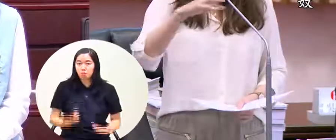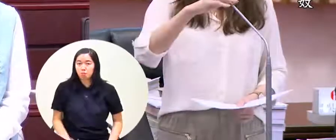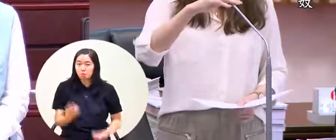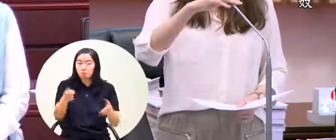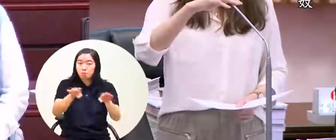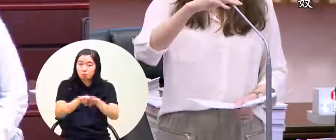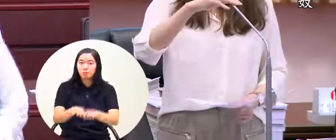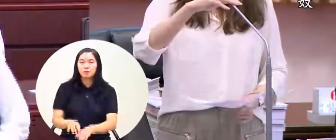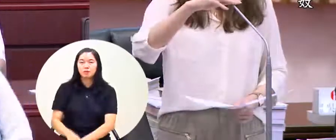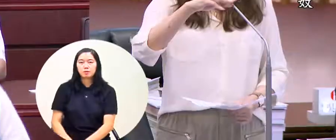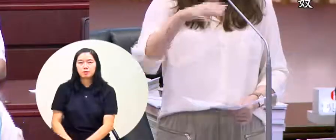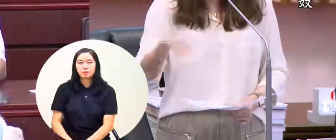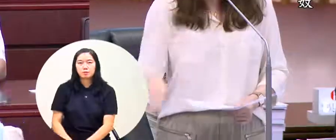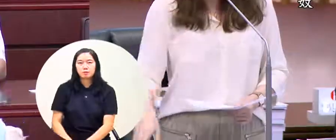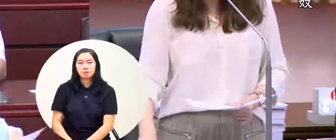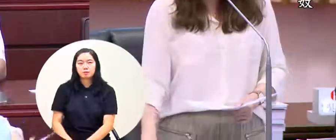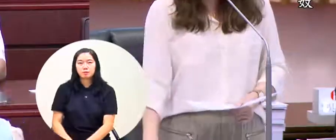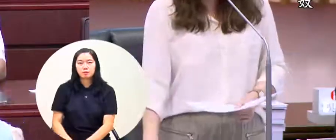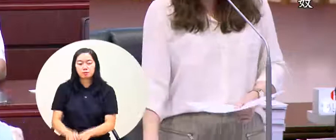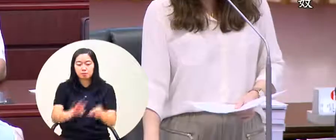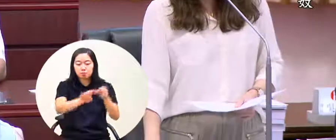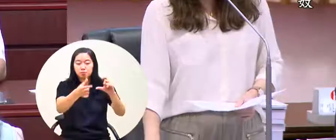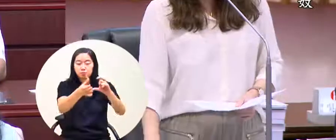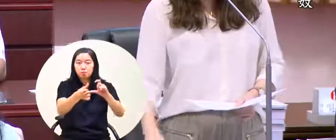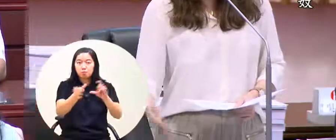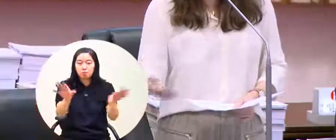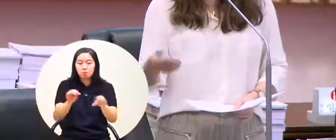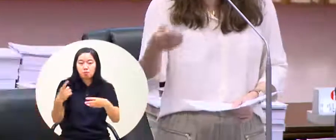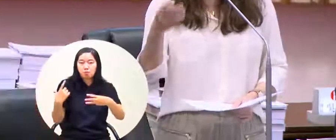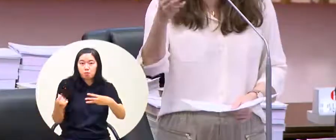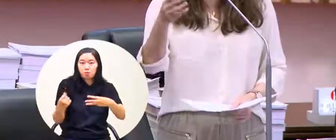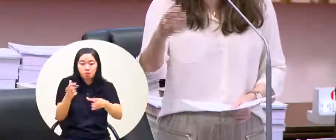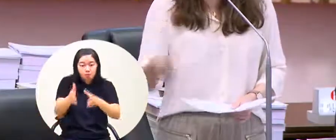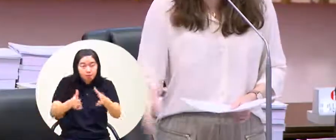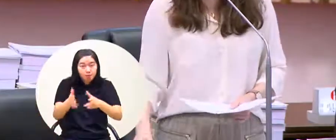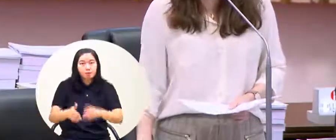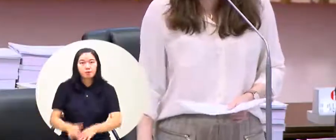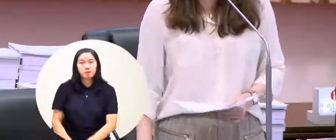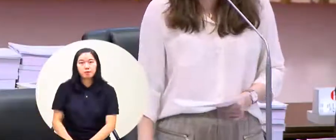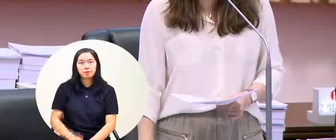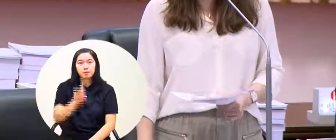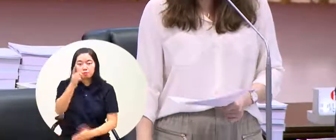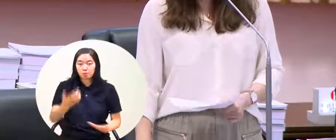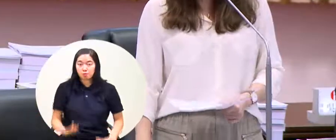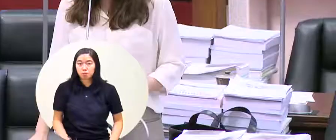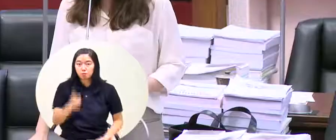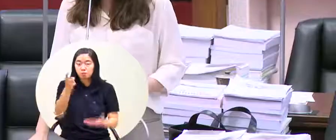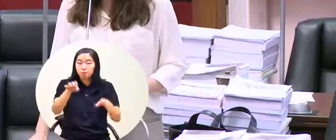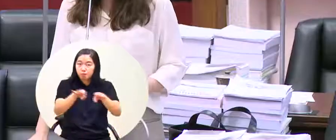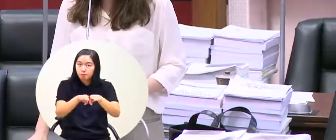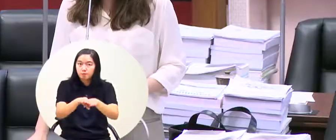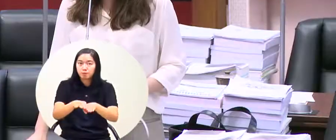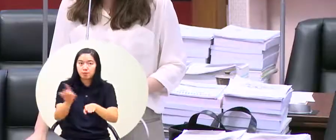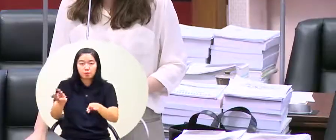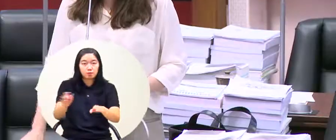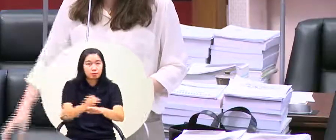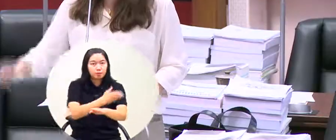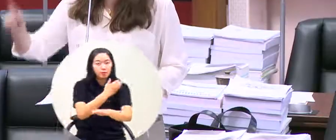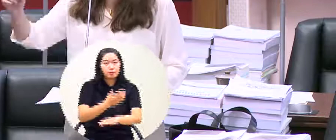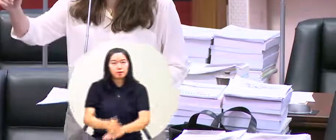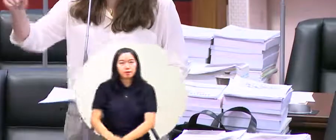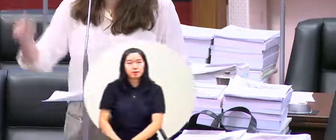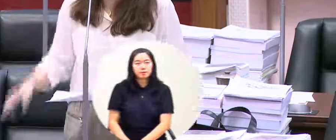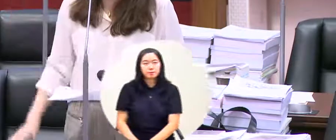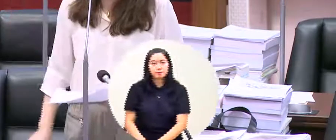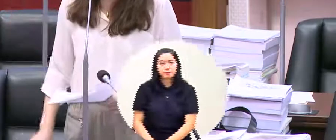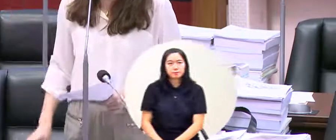坐。南区资源厂从一例一休开始，好，厂长， 是不是